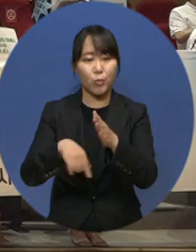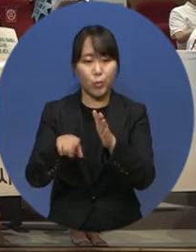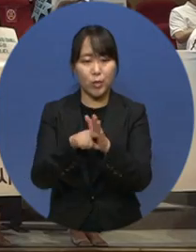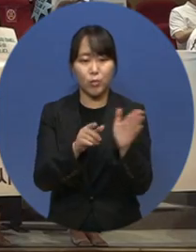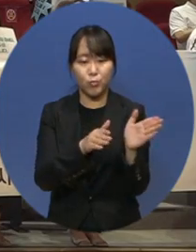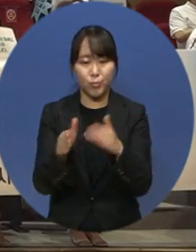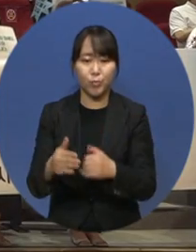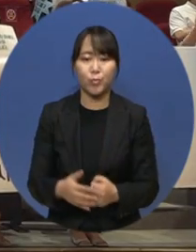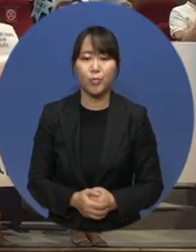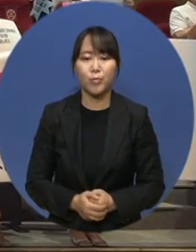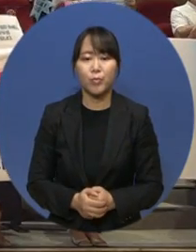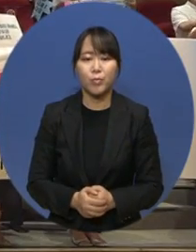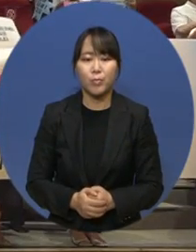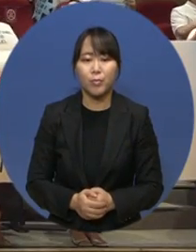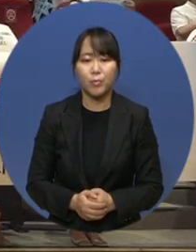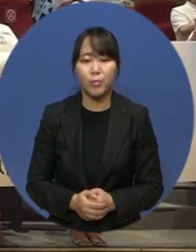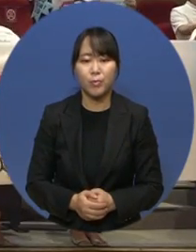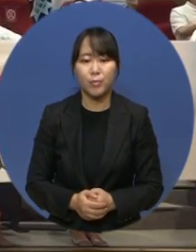자리입니다.